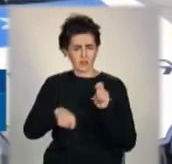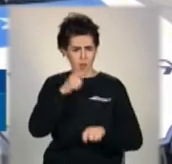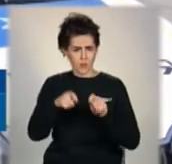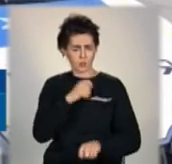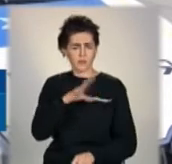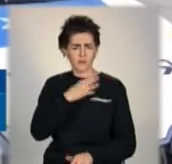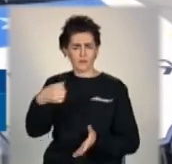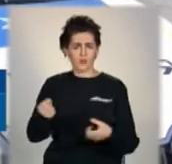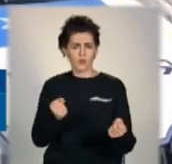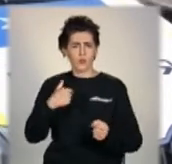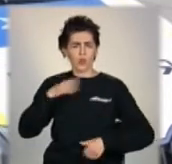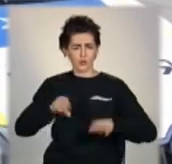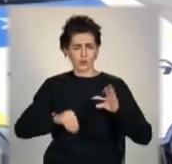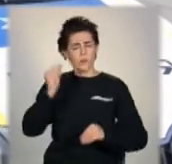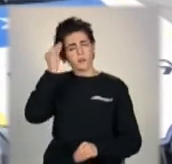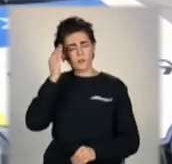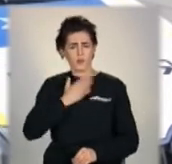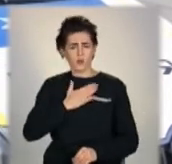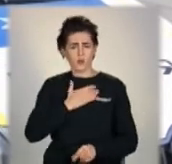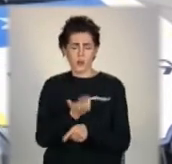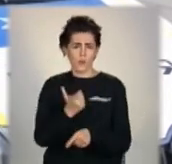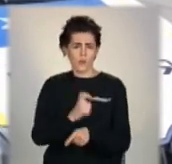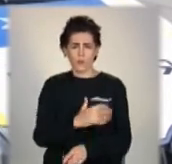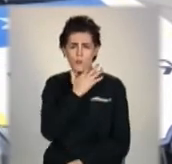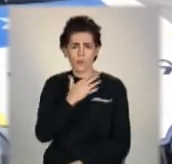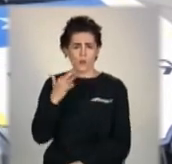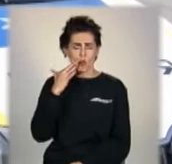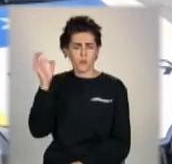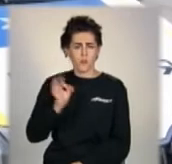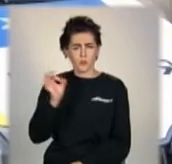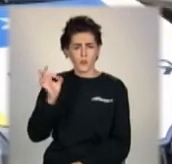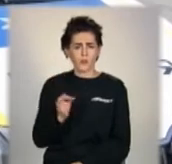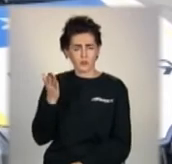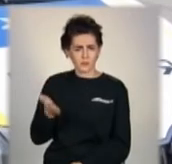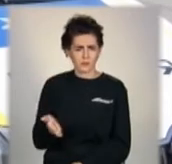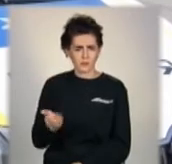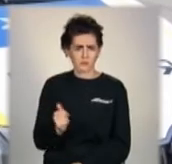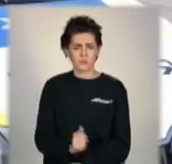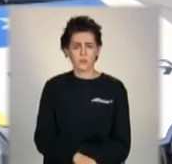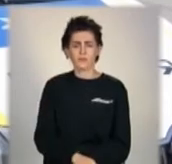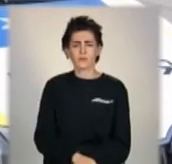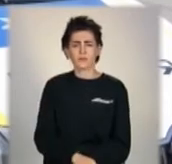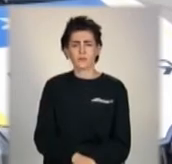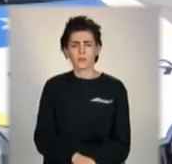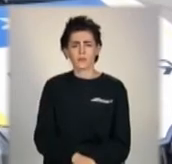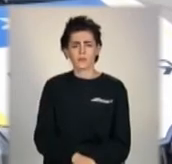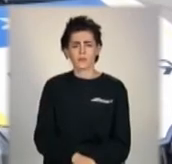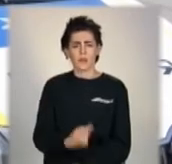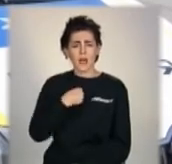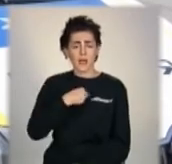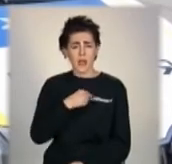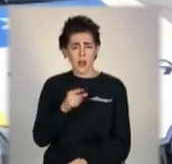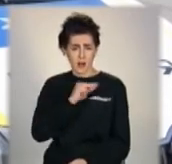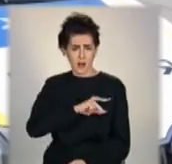Я вважаю, особисто я вважаю, що це дуже багатий процент. Працюю я з цим